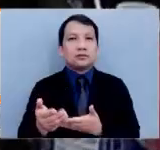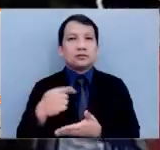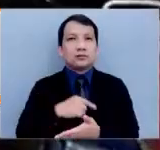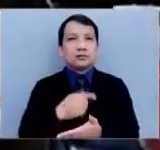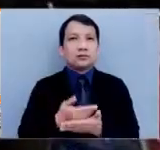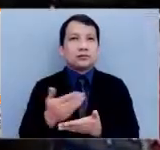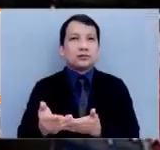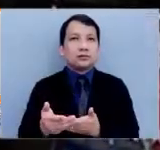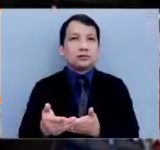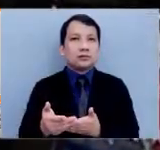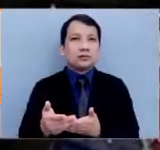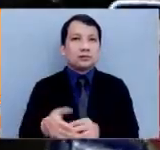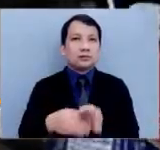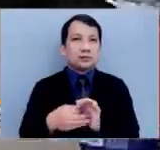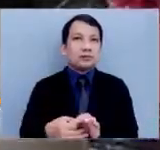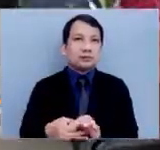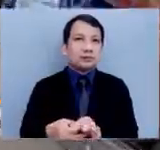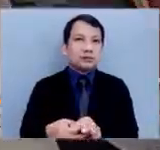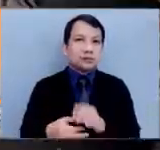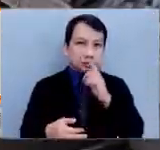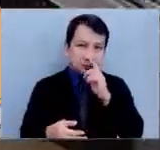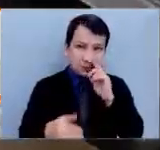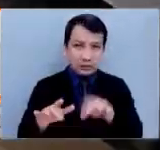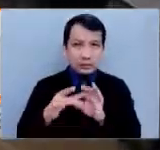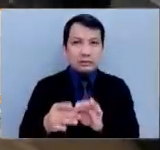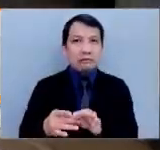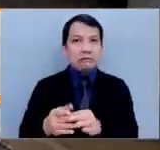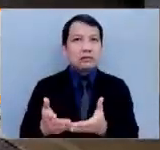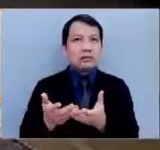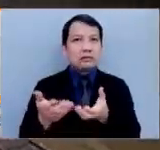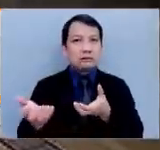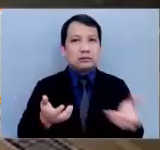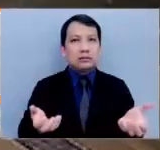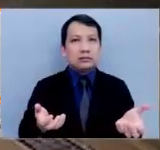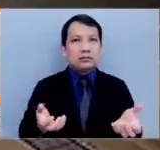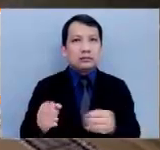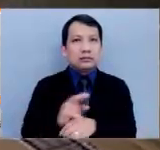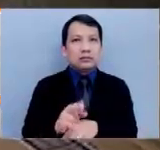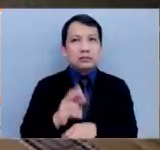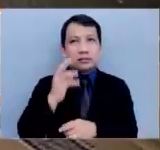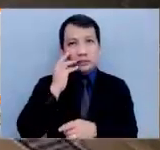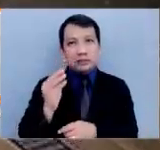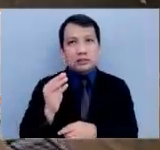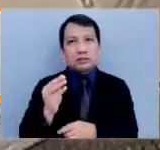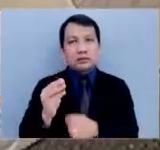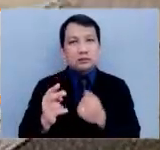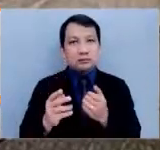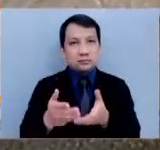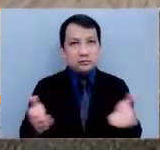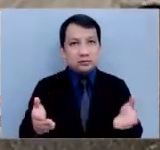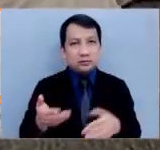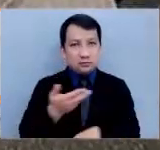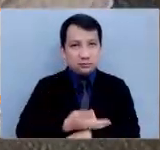may masapin. Ito po, durog-durog na po. Halos maghiwayo-walay na ang kartong ginagamit ni na Marilyn bilang sapin para makahiga sa